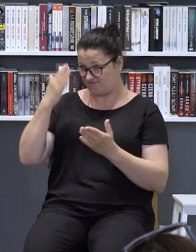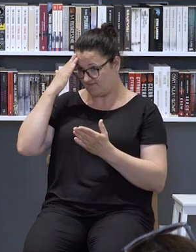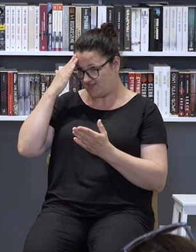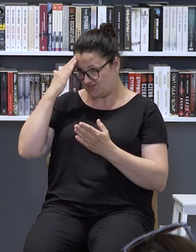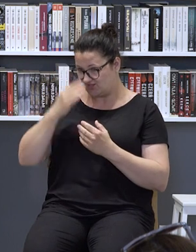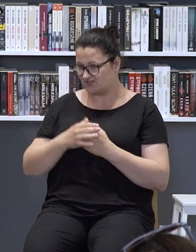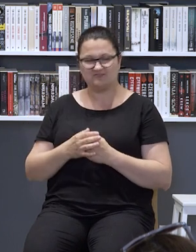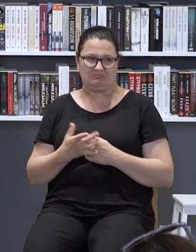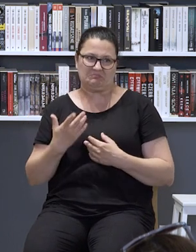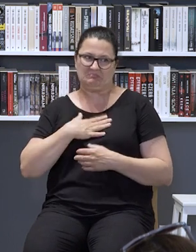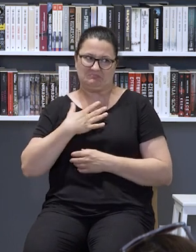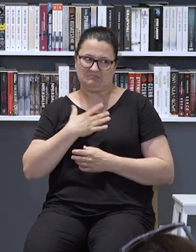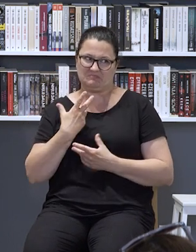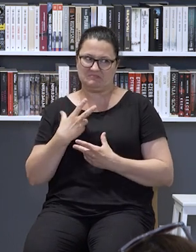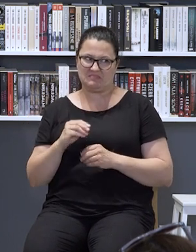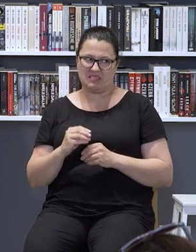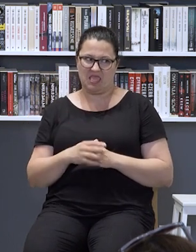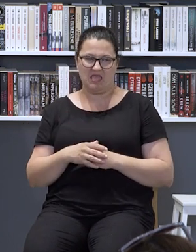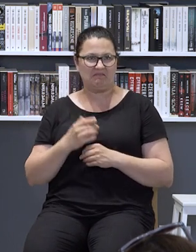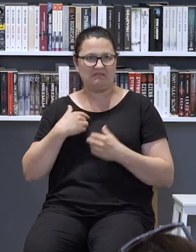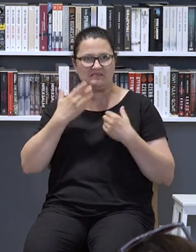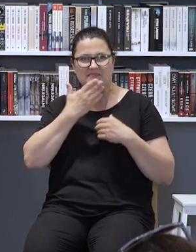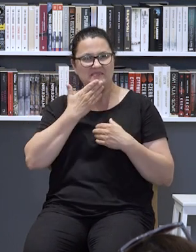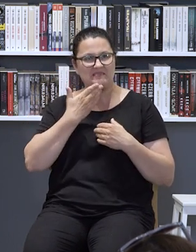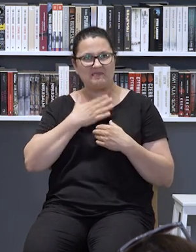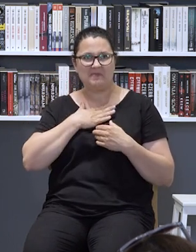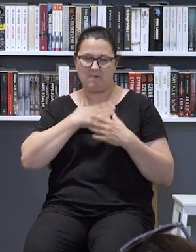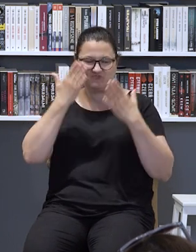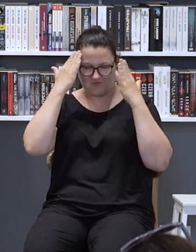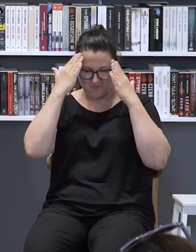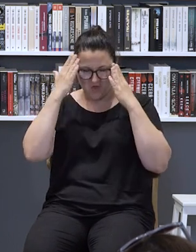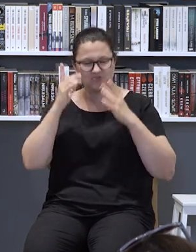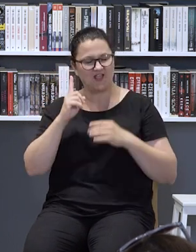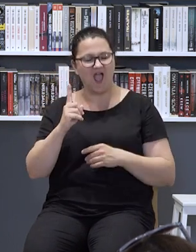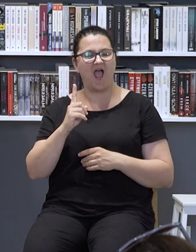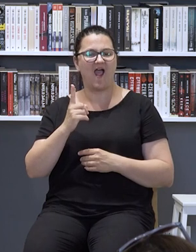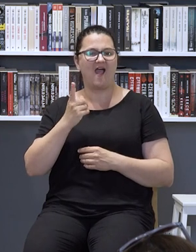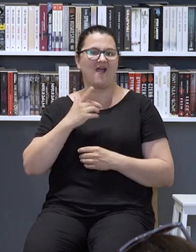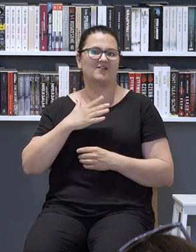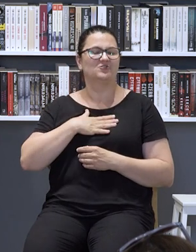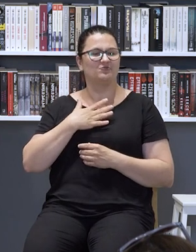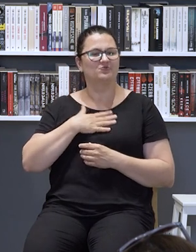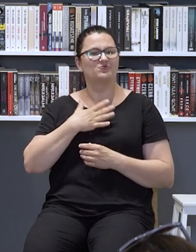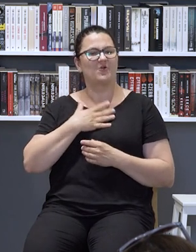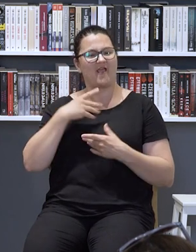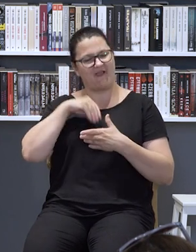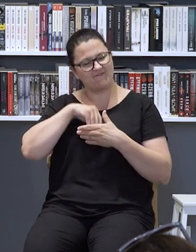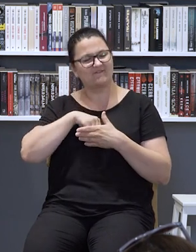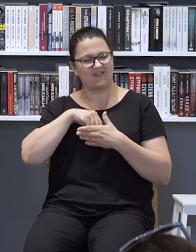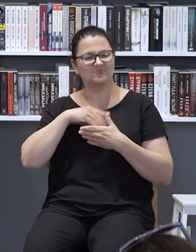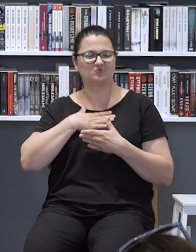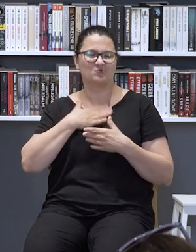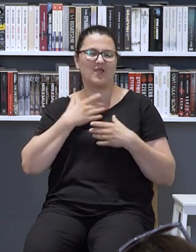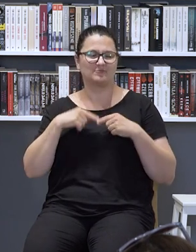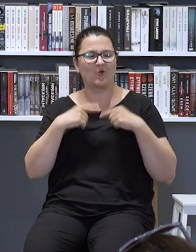Nie. Ups. Nie mam takiej świadomości. Wręcz przeciwnie, mam poczucie, takie wewnętrzne przekonanie,